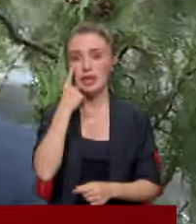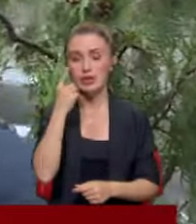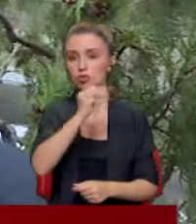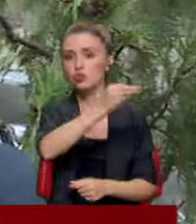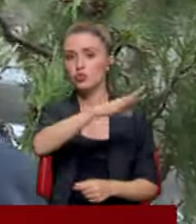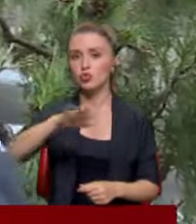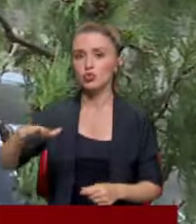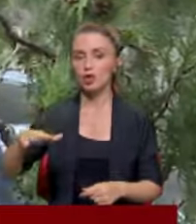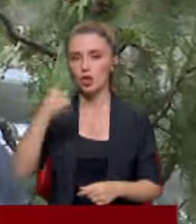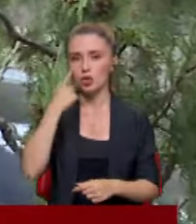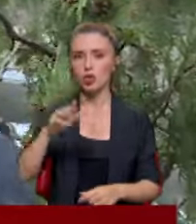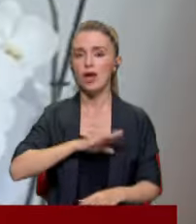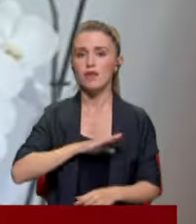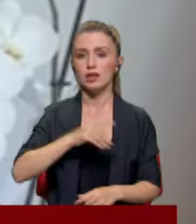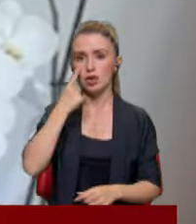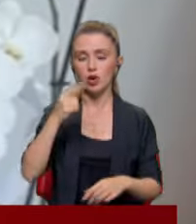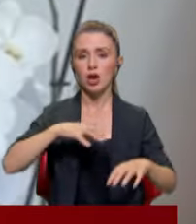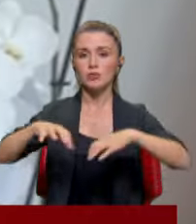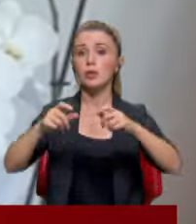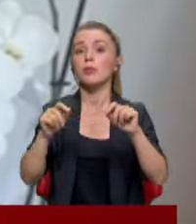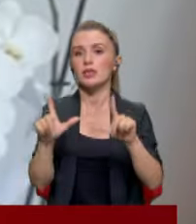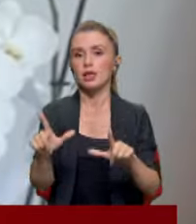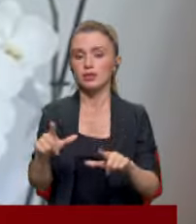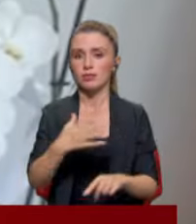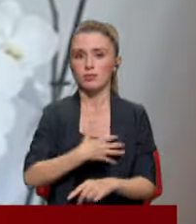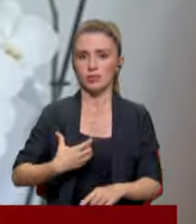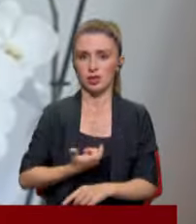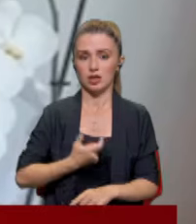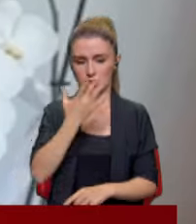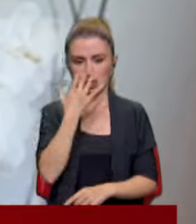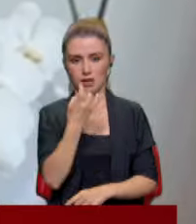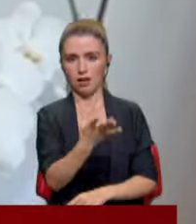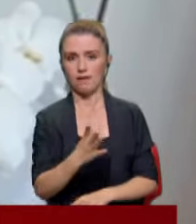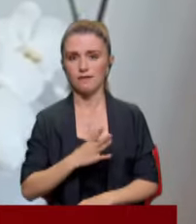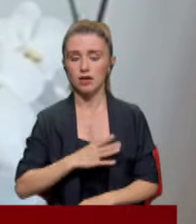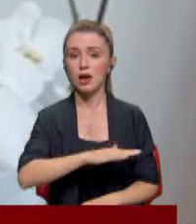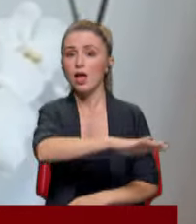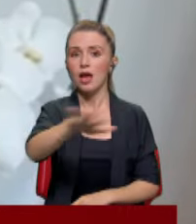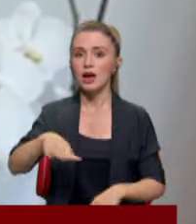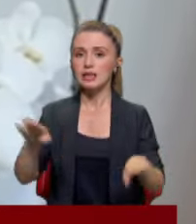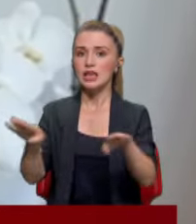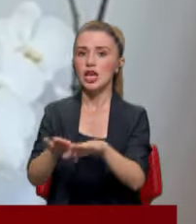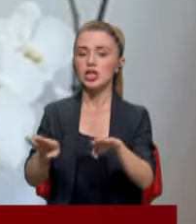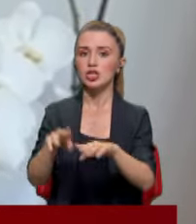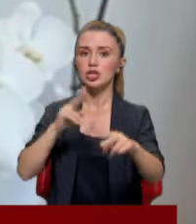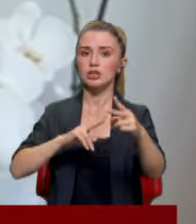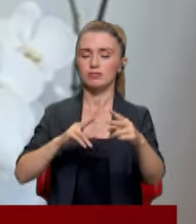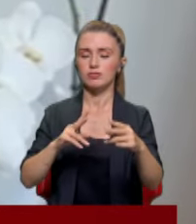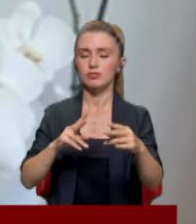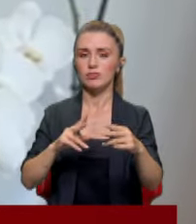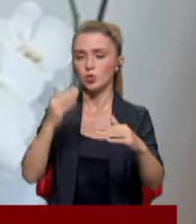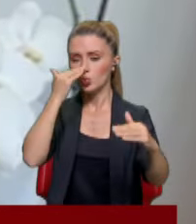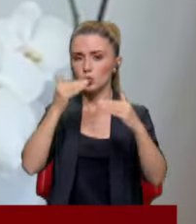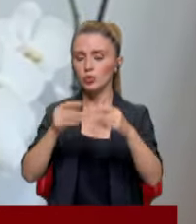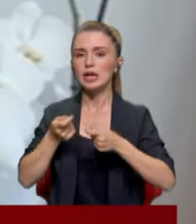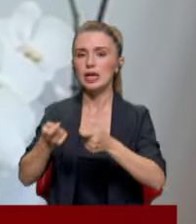çocuklar arasında, evlatlar arasında ayrım yapmaz. Anayasayı açık bir şekilde ihlal ediyor. Herkese eşit, ulaşılabilir bir eğitim